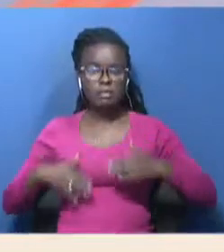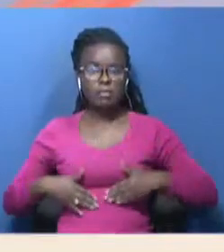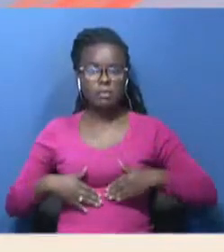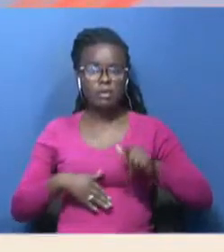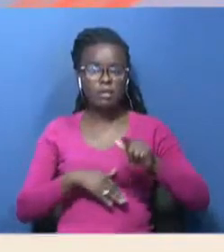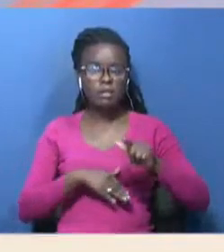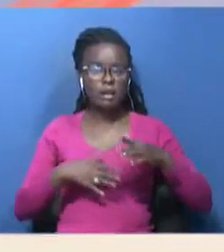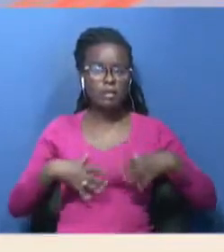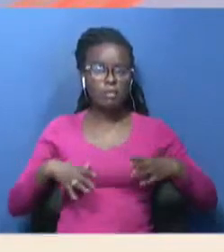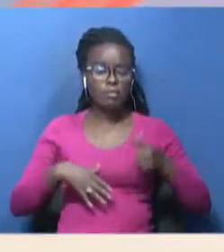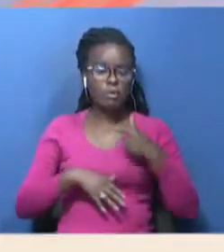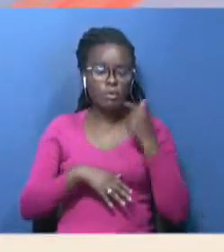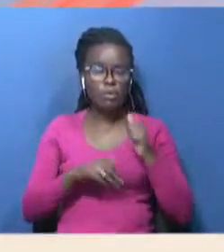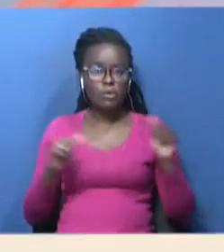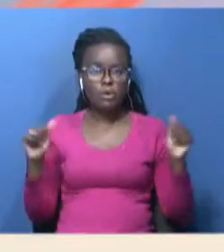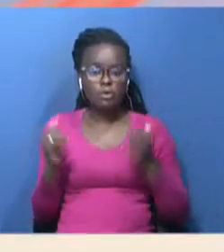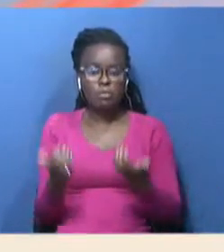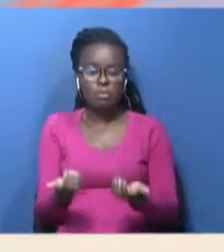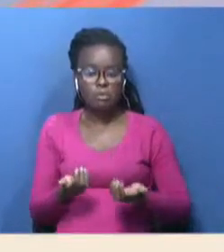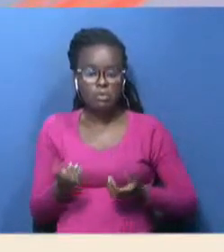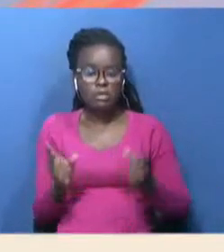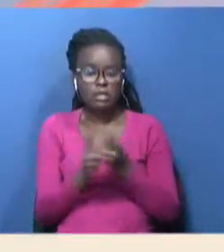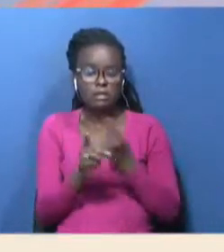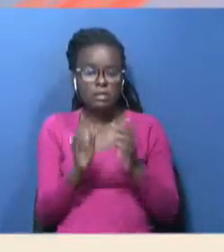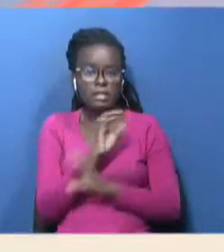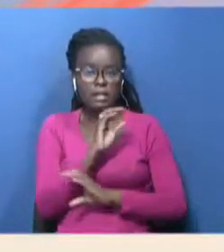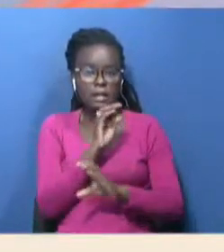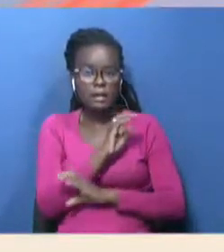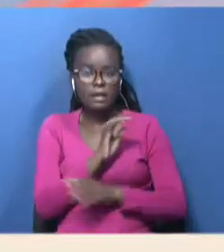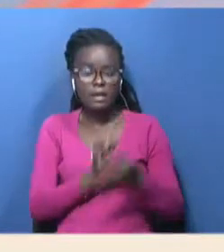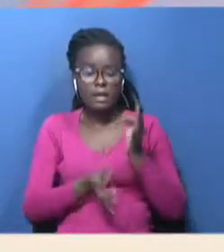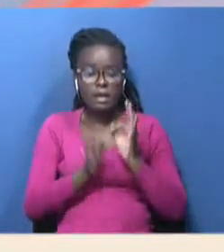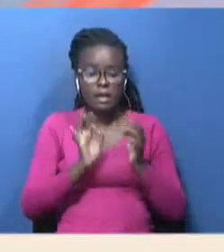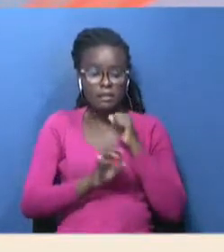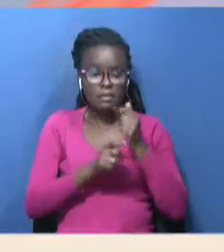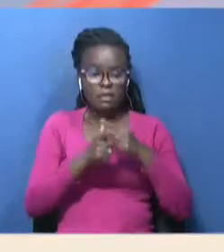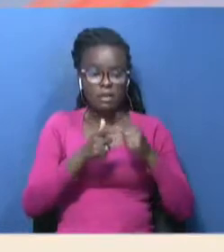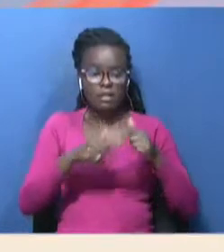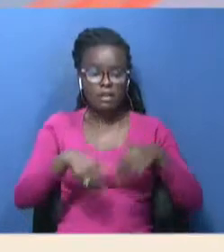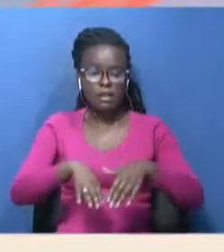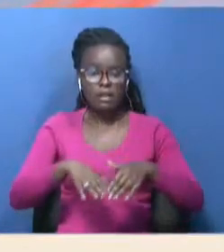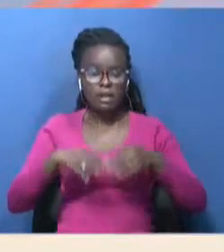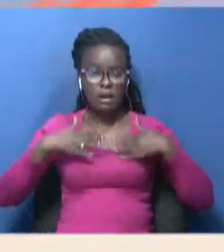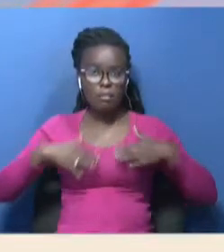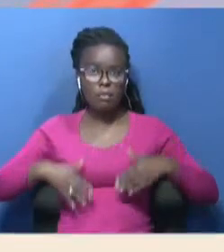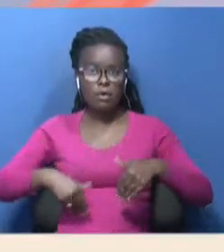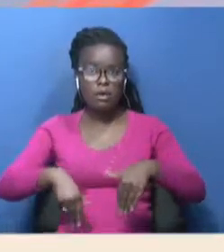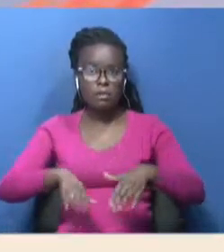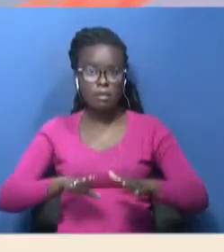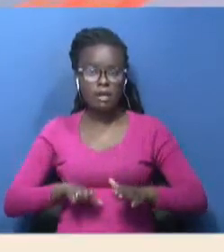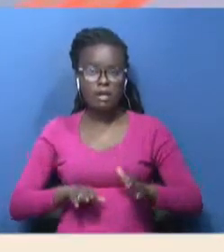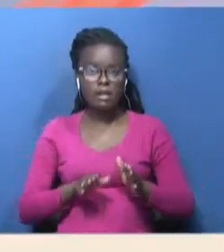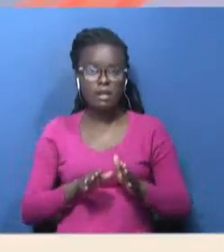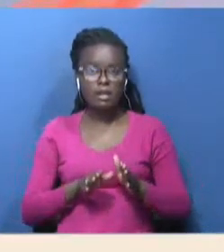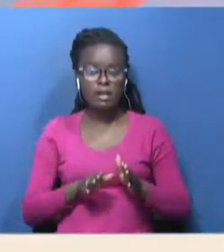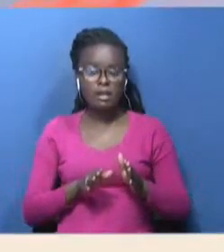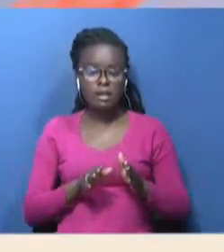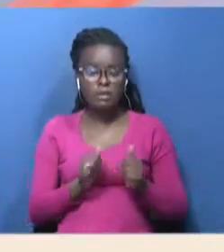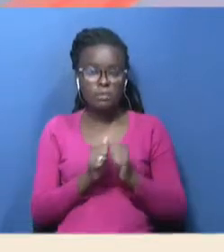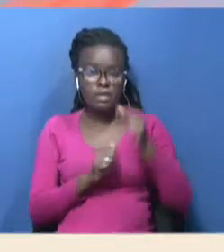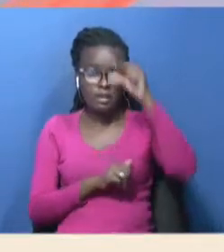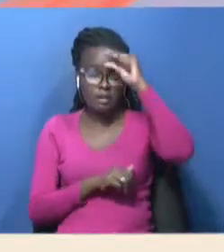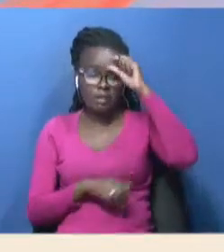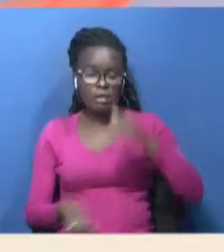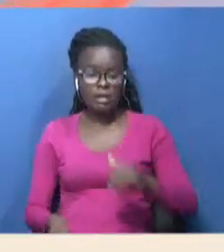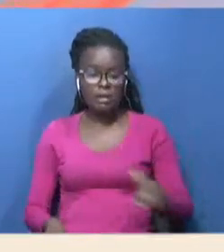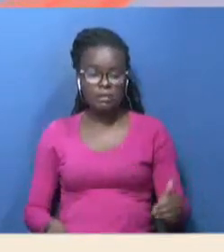kwa ihinda moshari-ini ngurani guku bururi-ini, na kwaga uguo miri no ikorwo igithikwo kaburi-ini ka hamwe ni thirikari cia